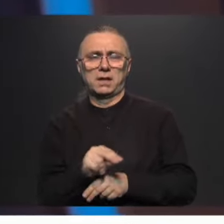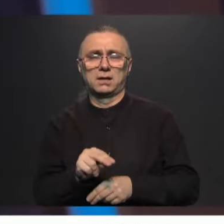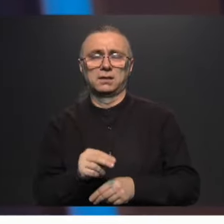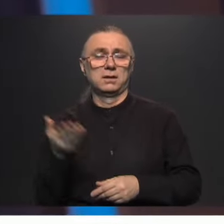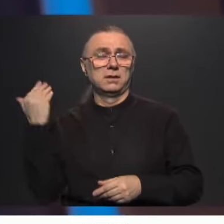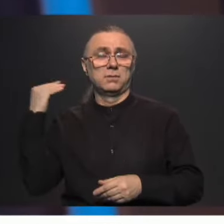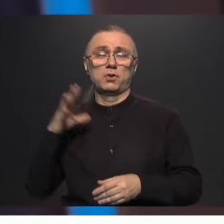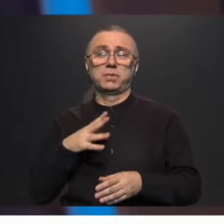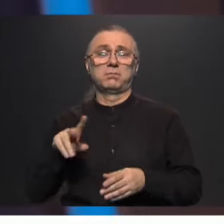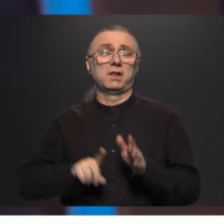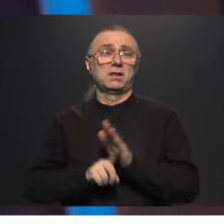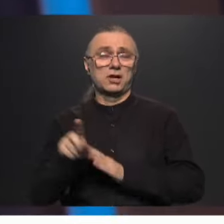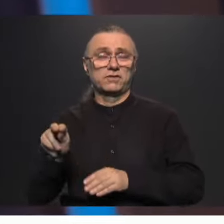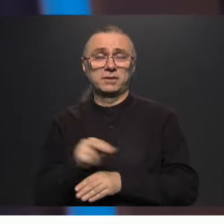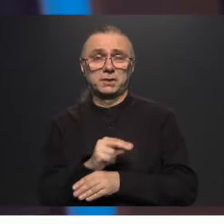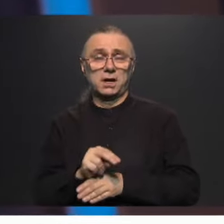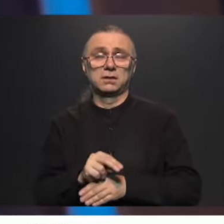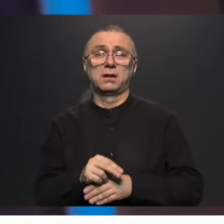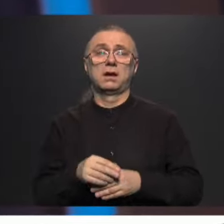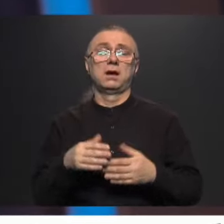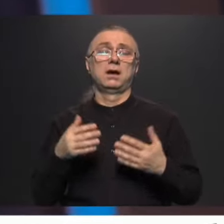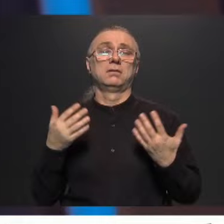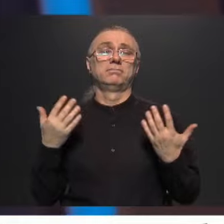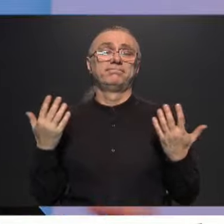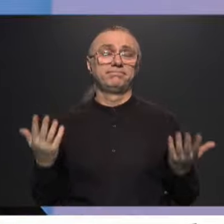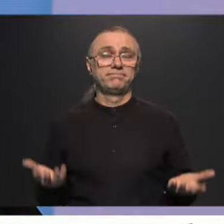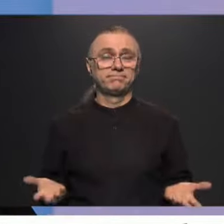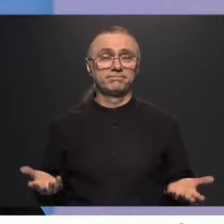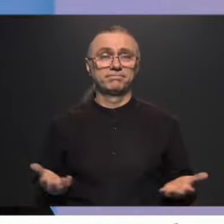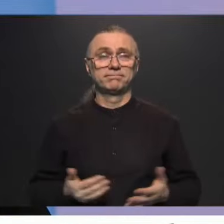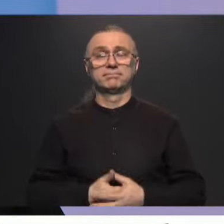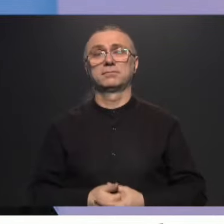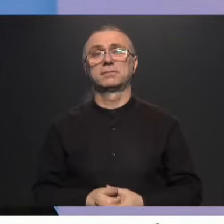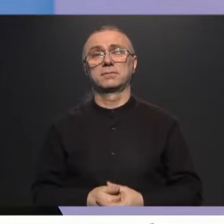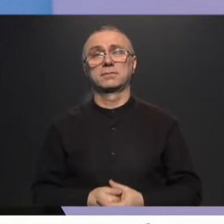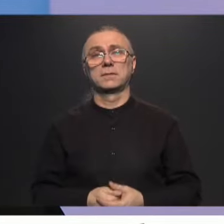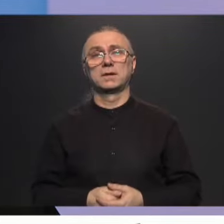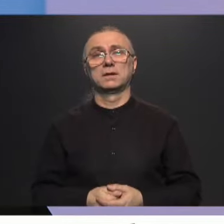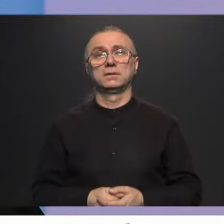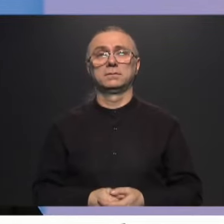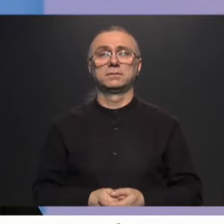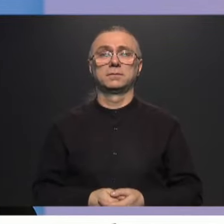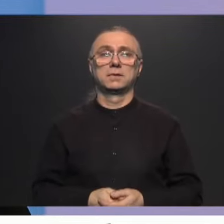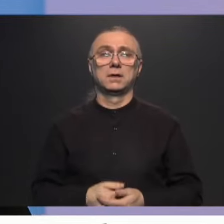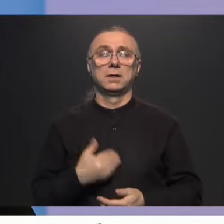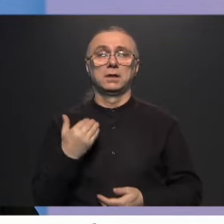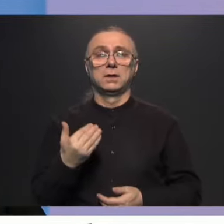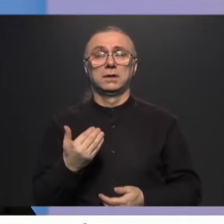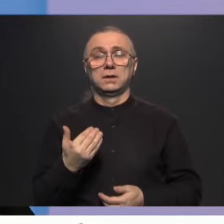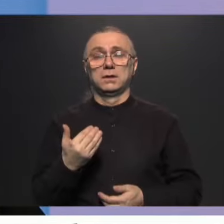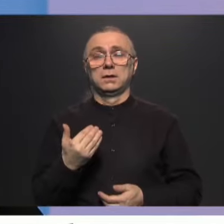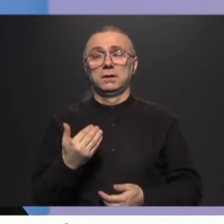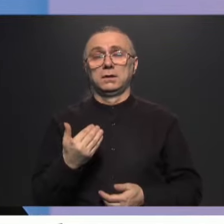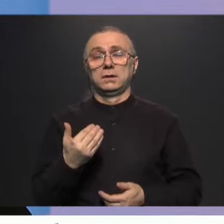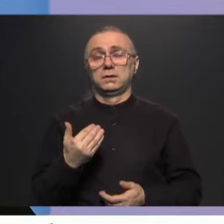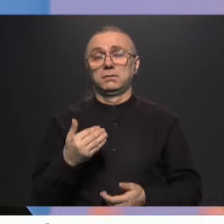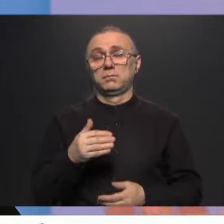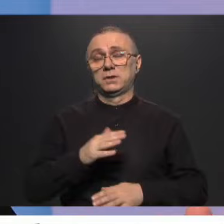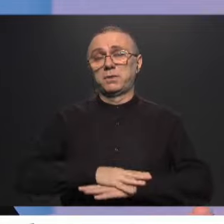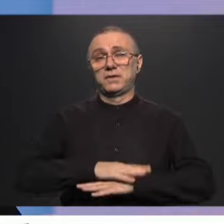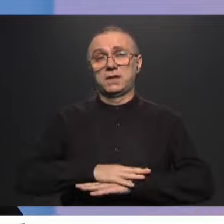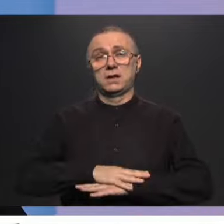и потом человек на себе любимым заключил, да, то есть стал личную жизнь налаживать и прочее. И вот это поведение, когда